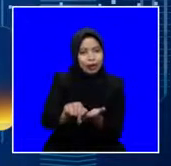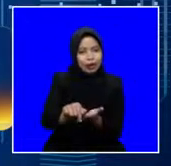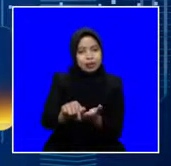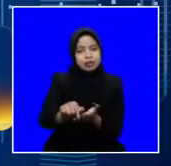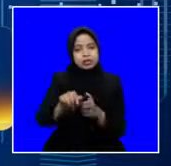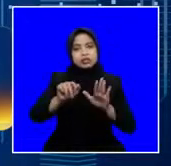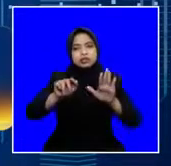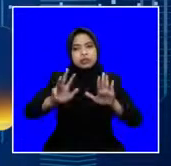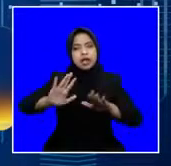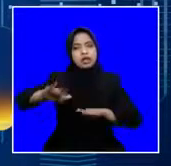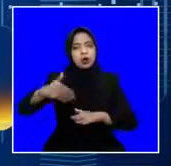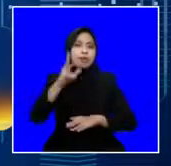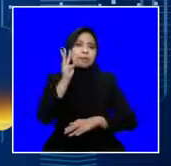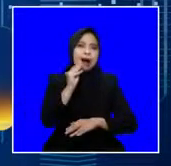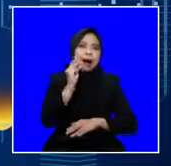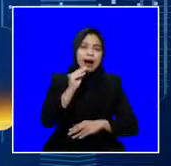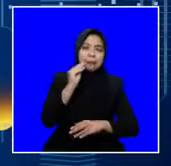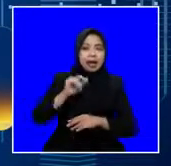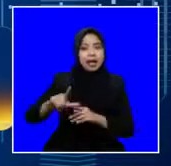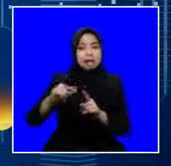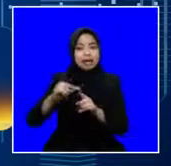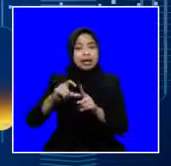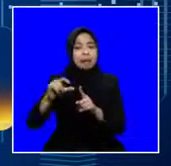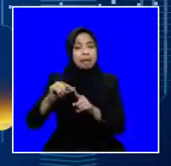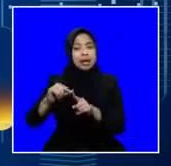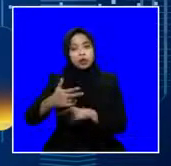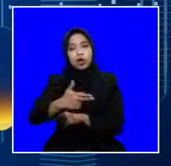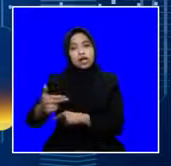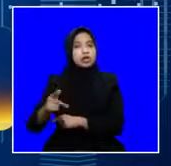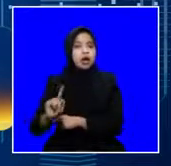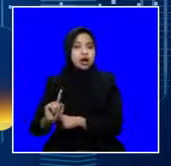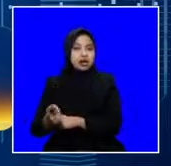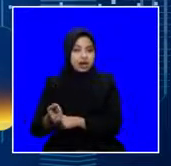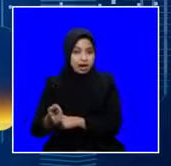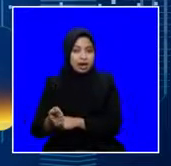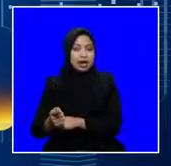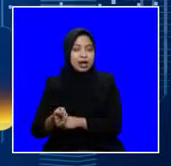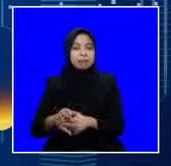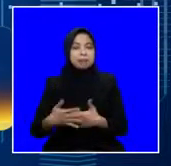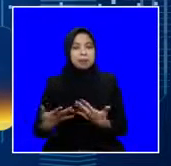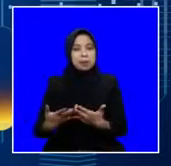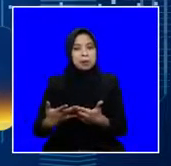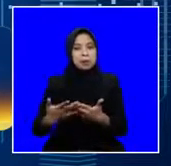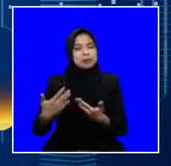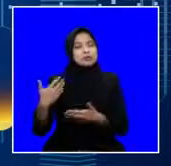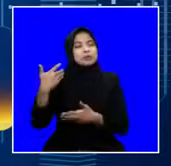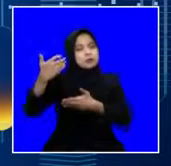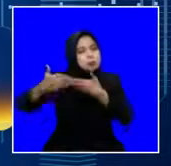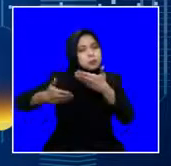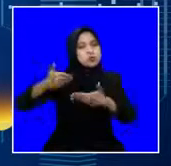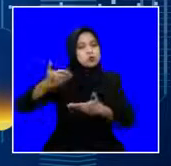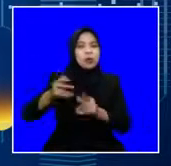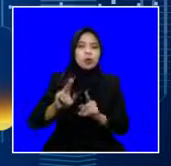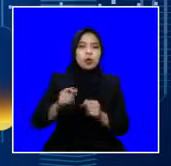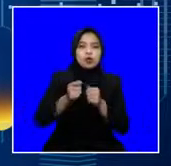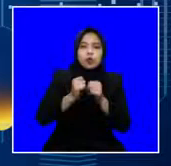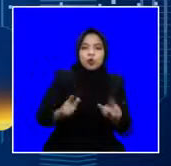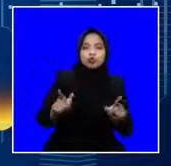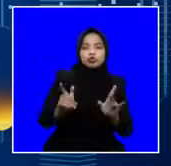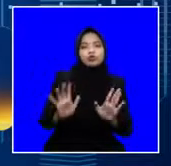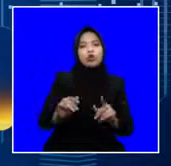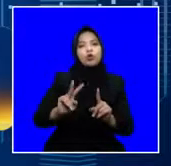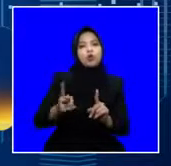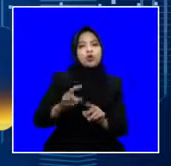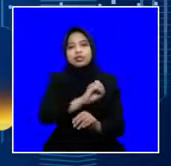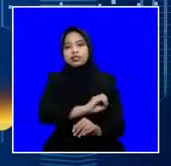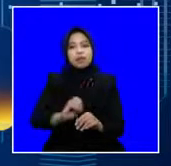9 tahun LPDP hadir di Indonesia, bahwa kami sudah meluluskan lebih dari 12.000 alumni yang telah